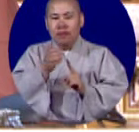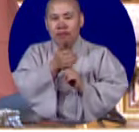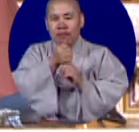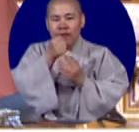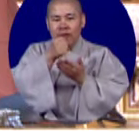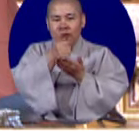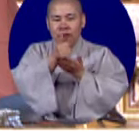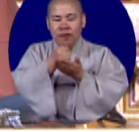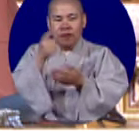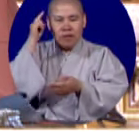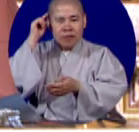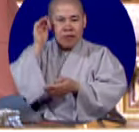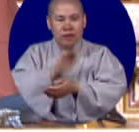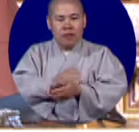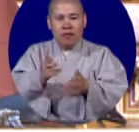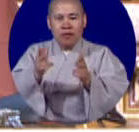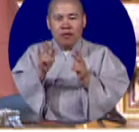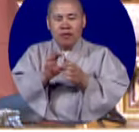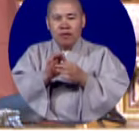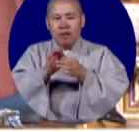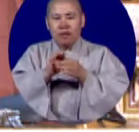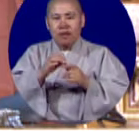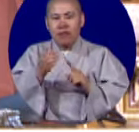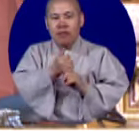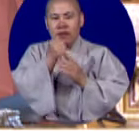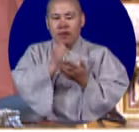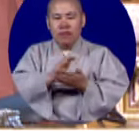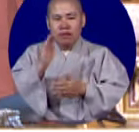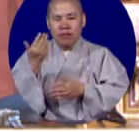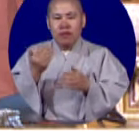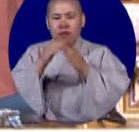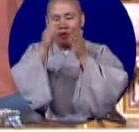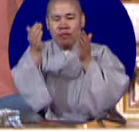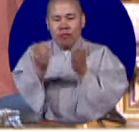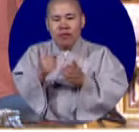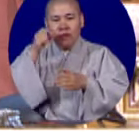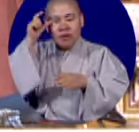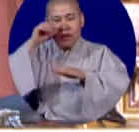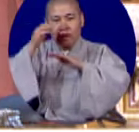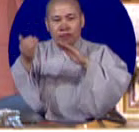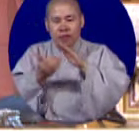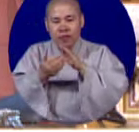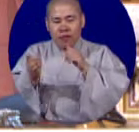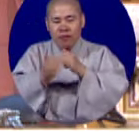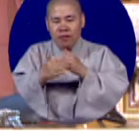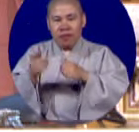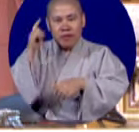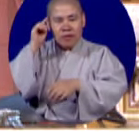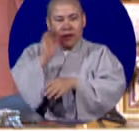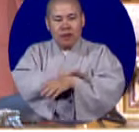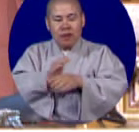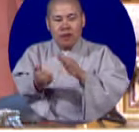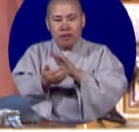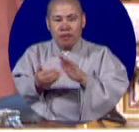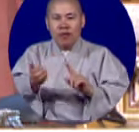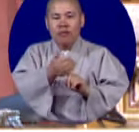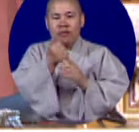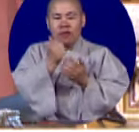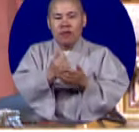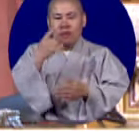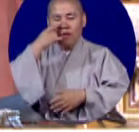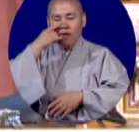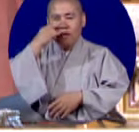부처님이 반야바라밀을 통해서 성불해가지고 일체종지를 이뤘기 때문에 반야는 이미 부처님의